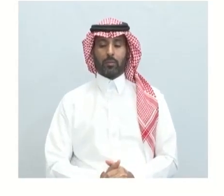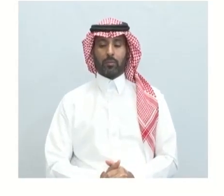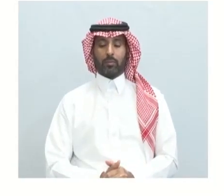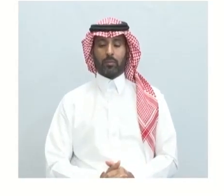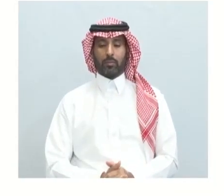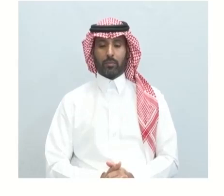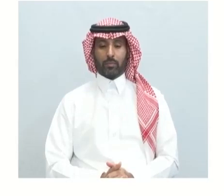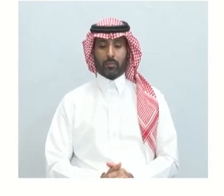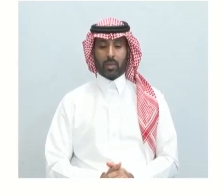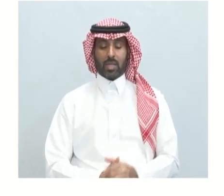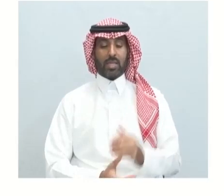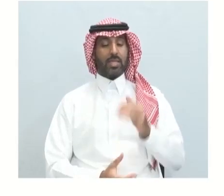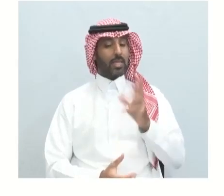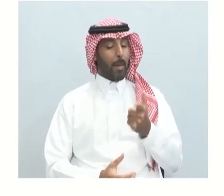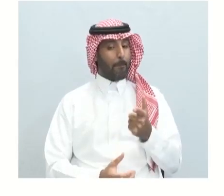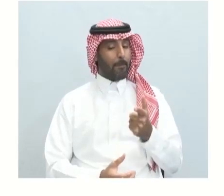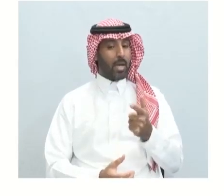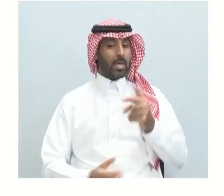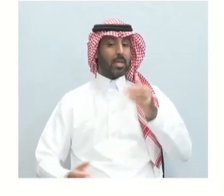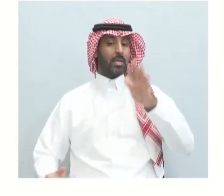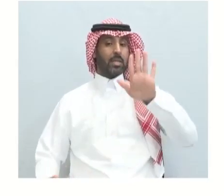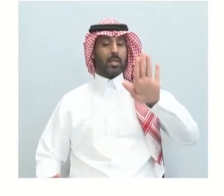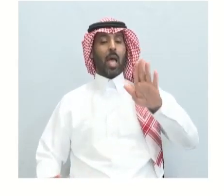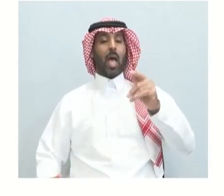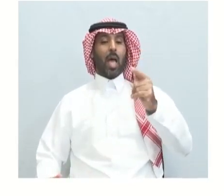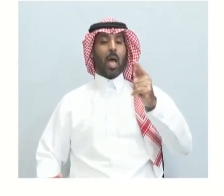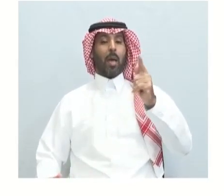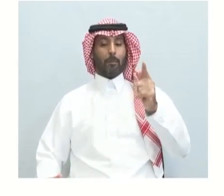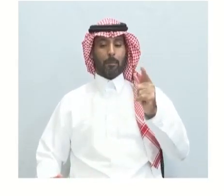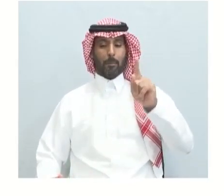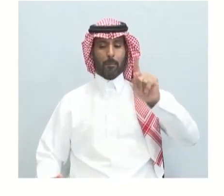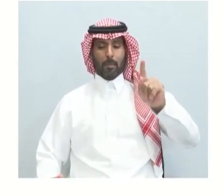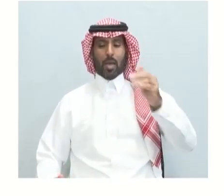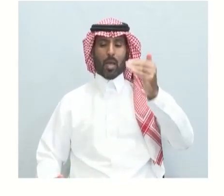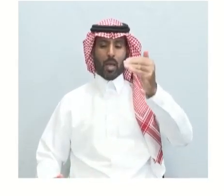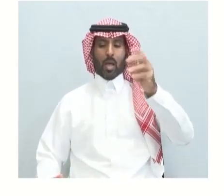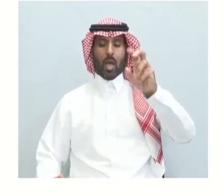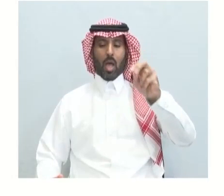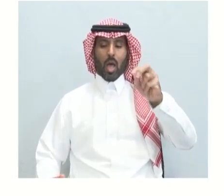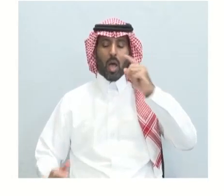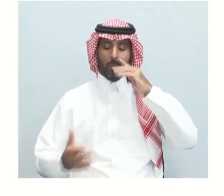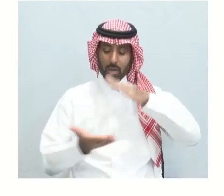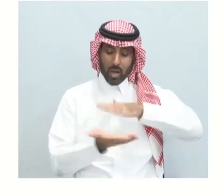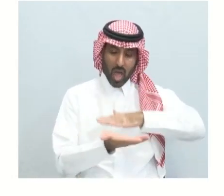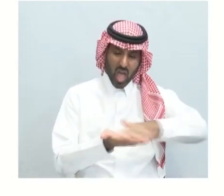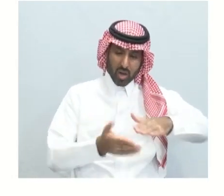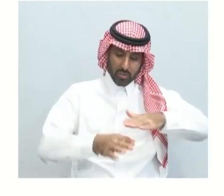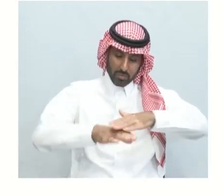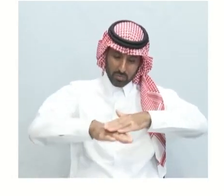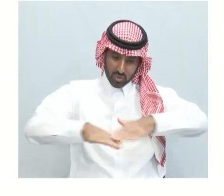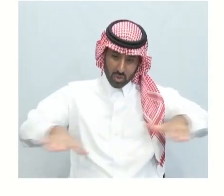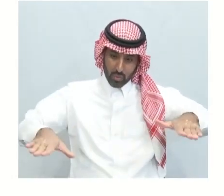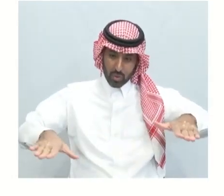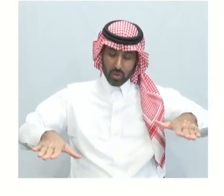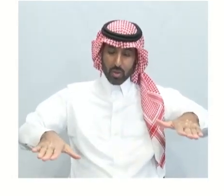السباخ جمع سبخه وهي عباره عن ارض مستويه عاده ما تقع